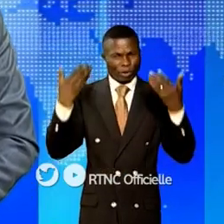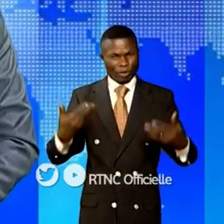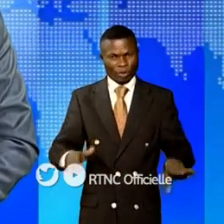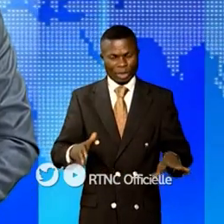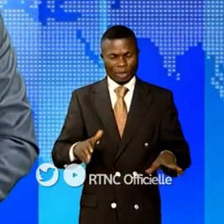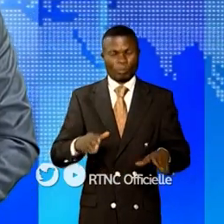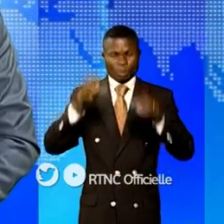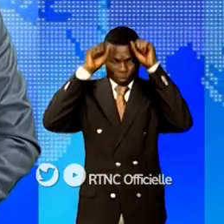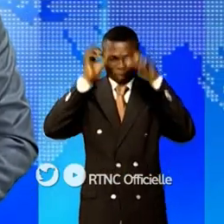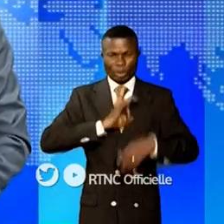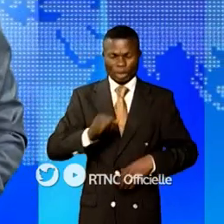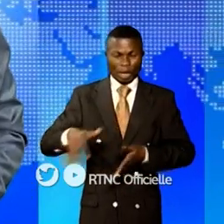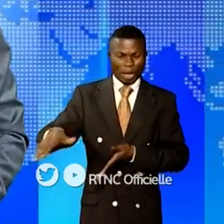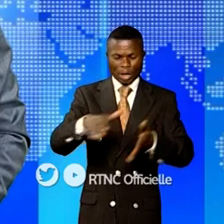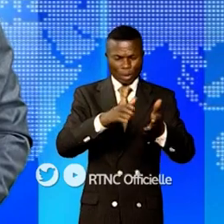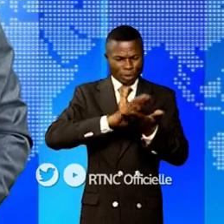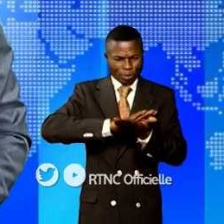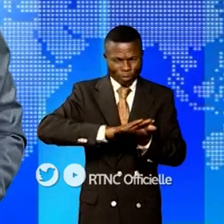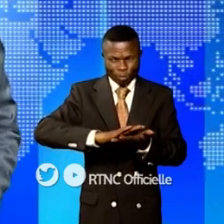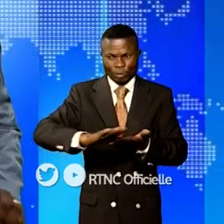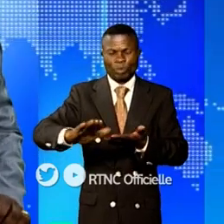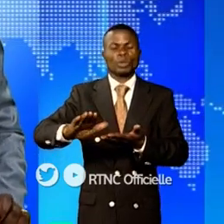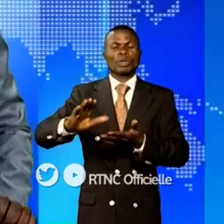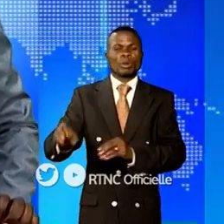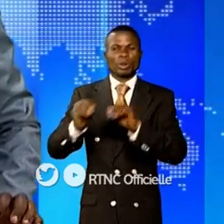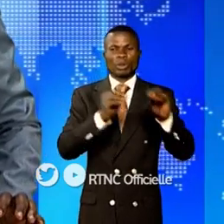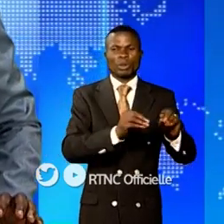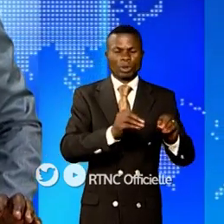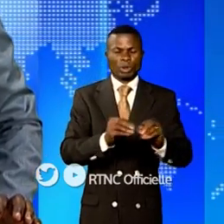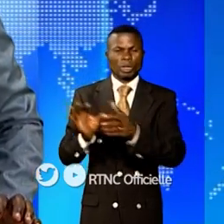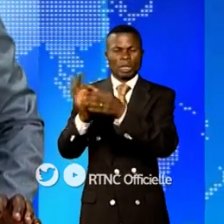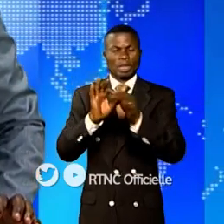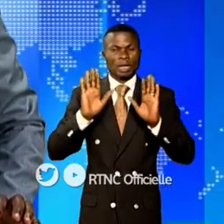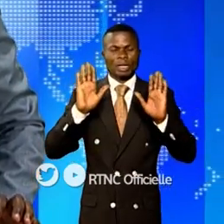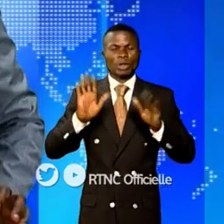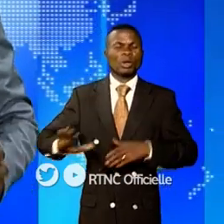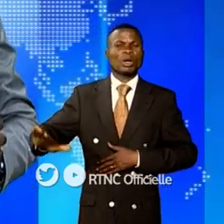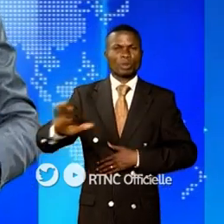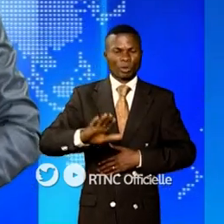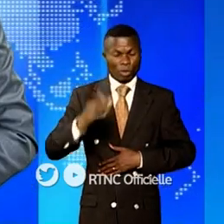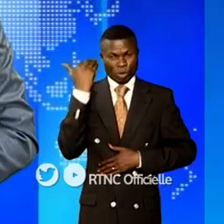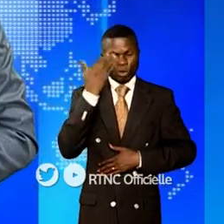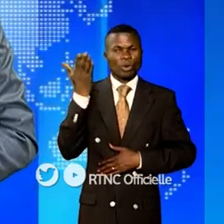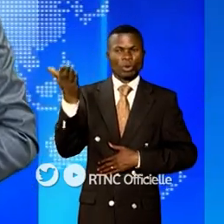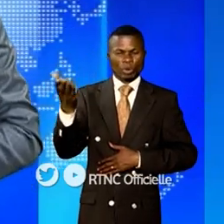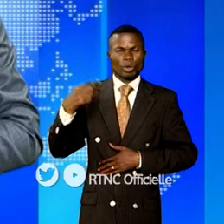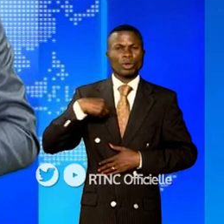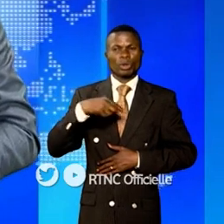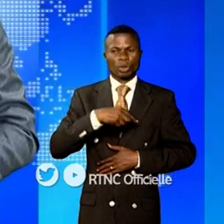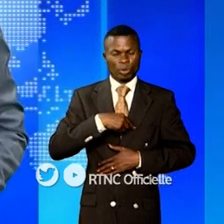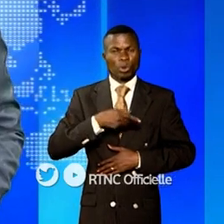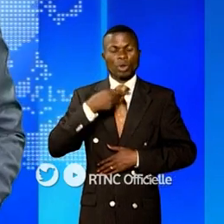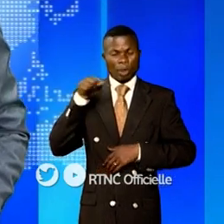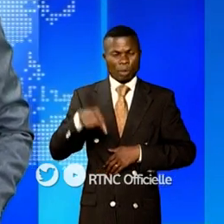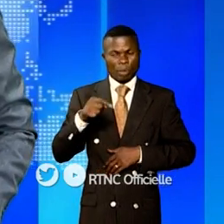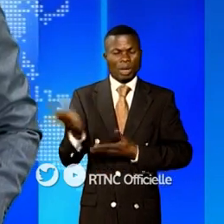Félix-Antoine Tshisekedi Tshilombo. La route est donc balisée pour la mise sur pied d'une union sacrée de la nation. Vous l'avez suivi, nous allons assister au